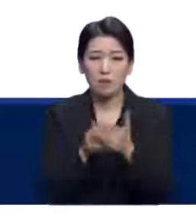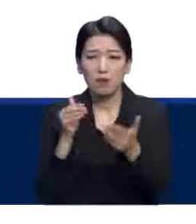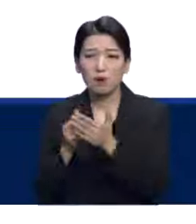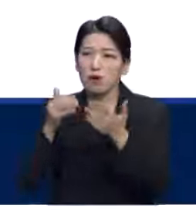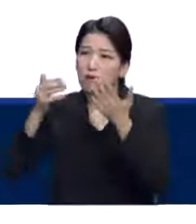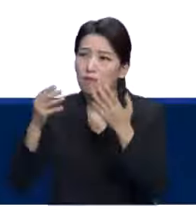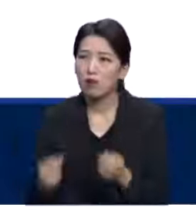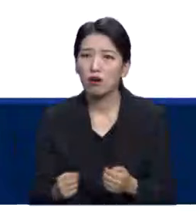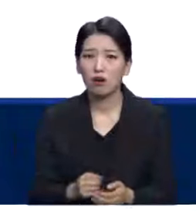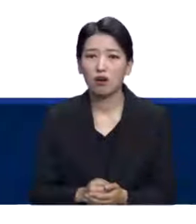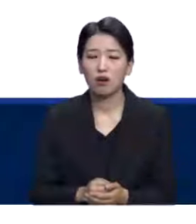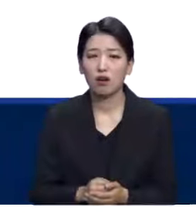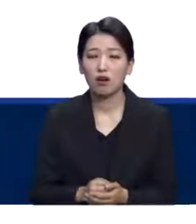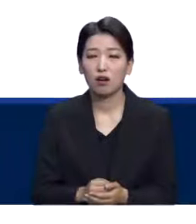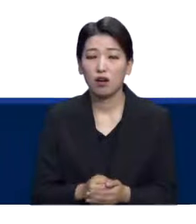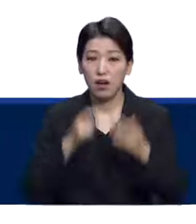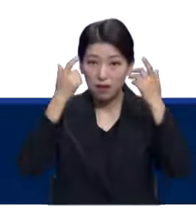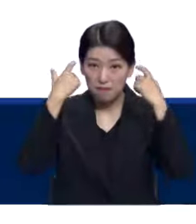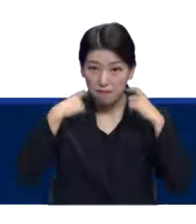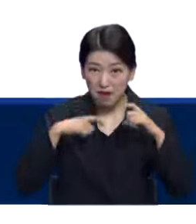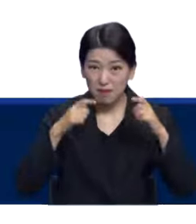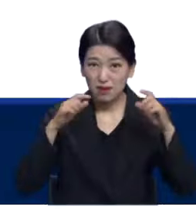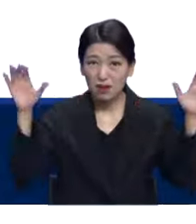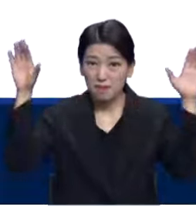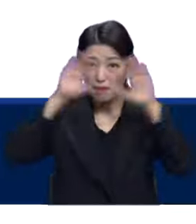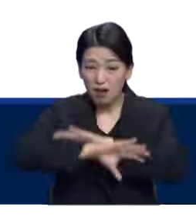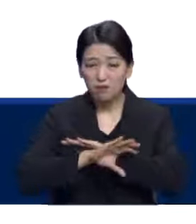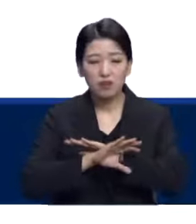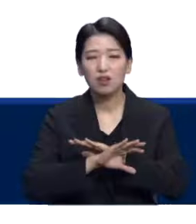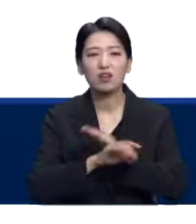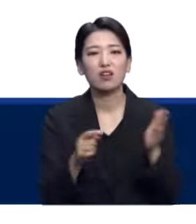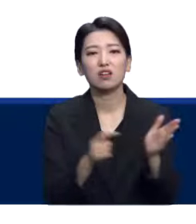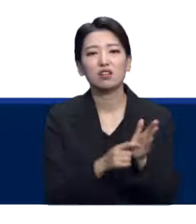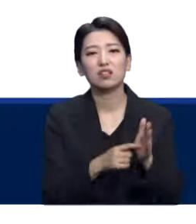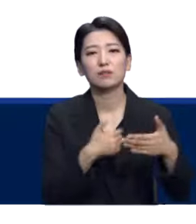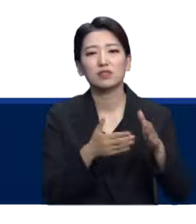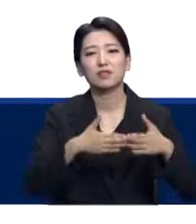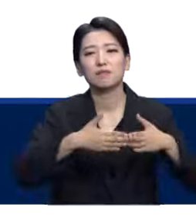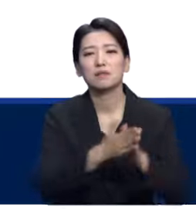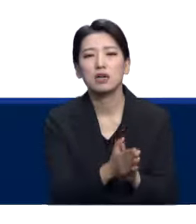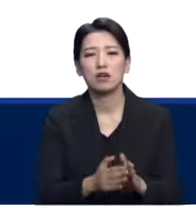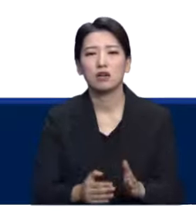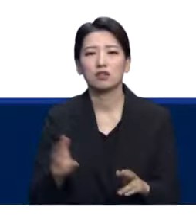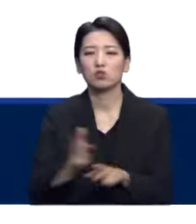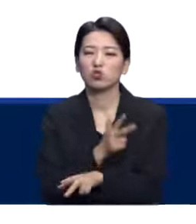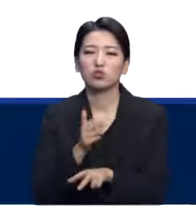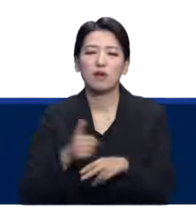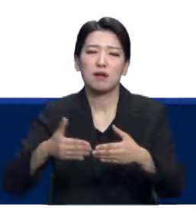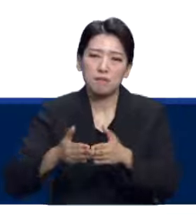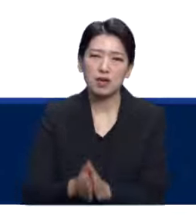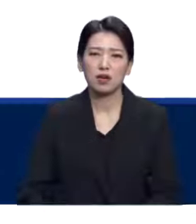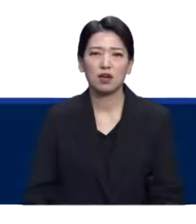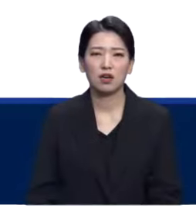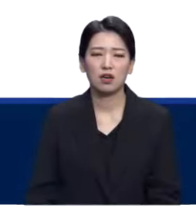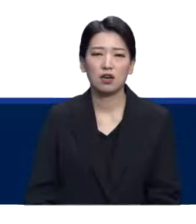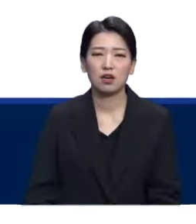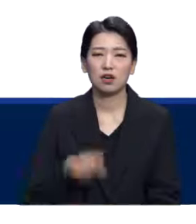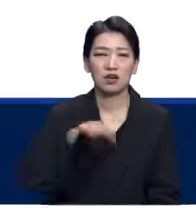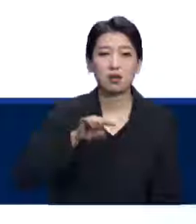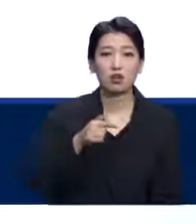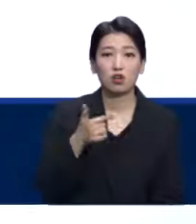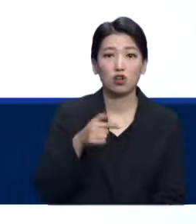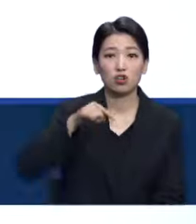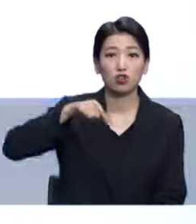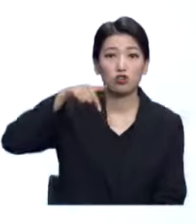곳이 늘어가고 있다, 확산하고 있다라는 거죠. 여기를 좀 보겠습니다. 건국대 충주병원 1일부터